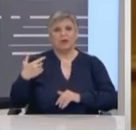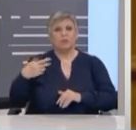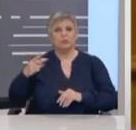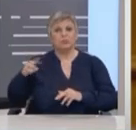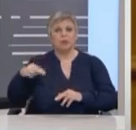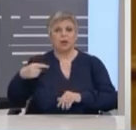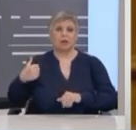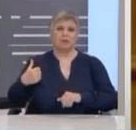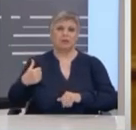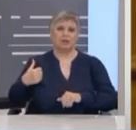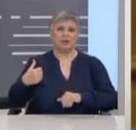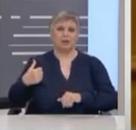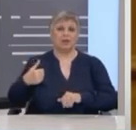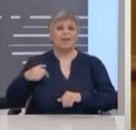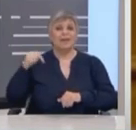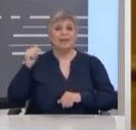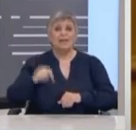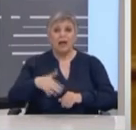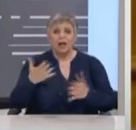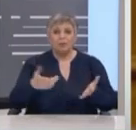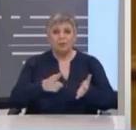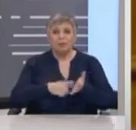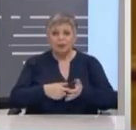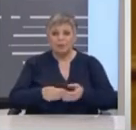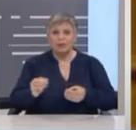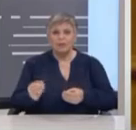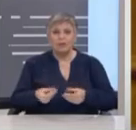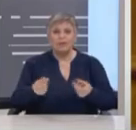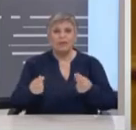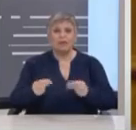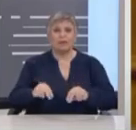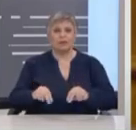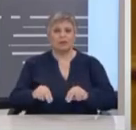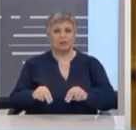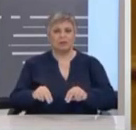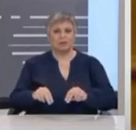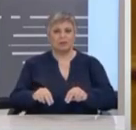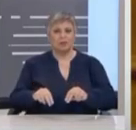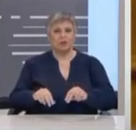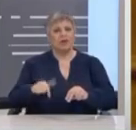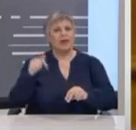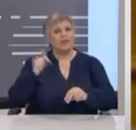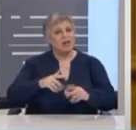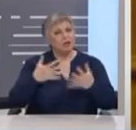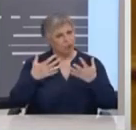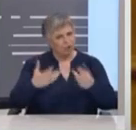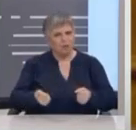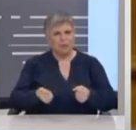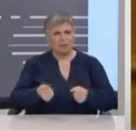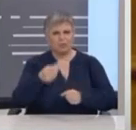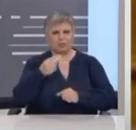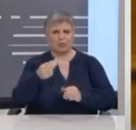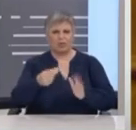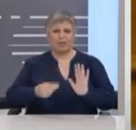βιώσιμη και ουσιαστική λύση στο κυπριακό πρόβλημα. Χωρίς να υποτιμούμε τα ζητήματα της εσωτερικής πτυχής. Άλλωστε σε